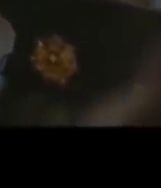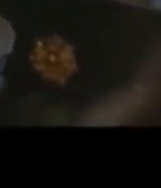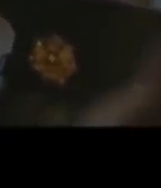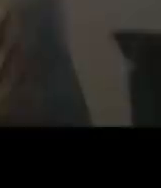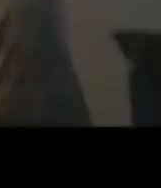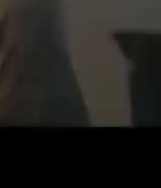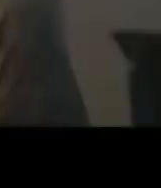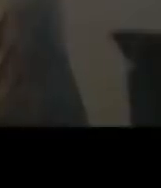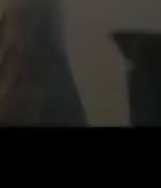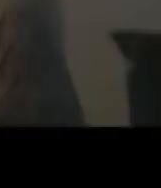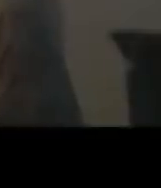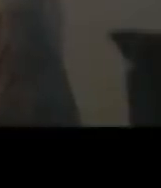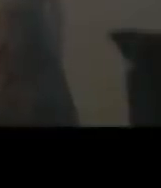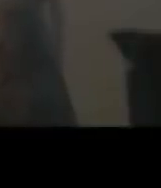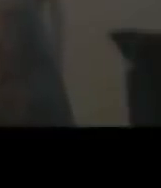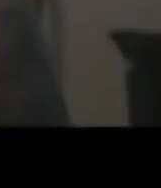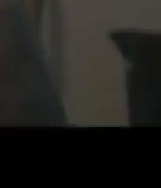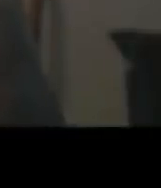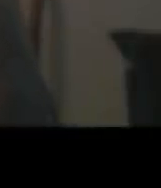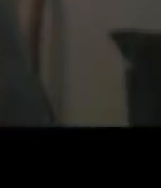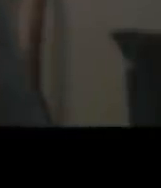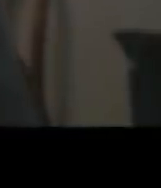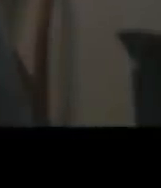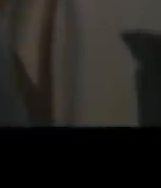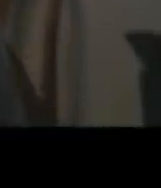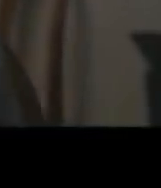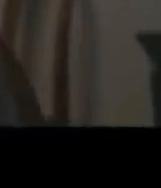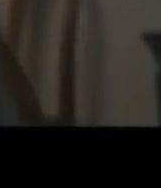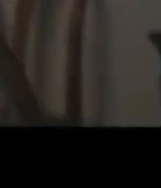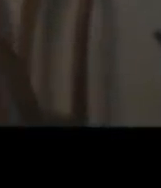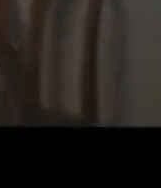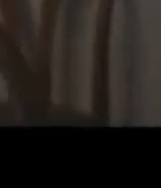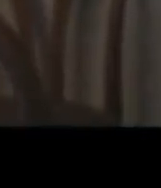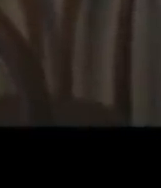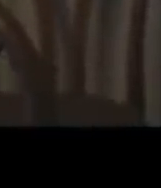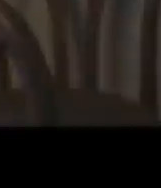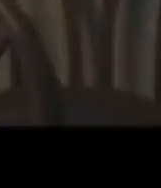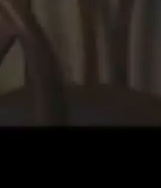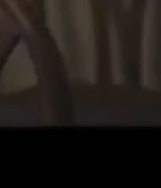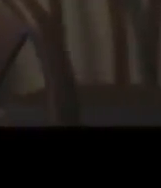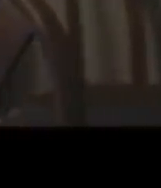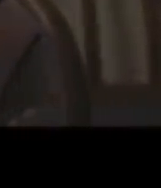უნდა მენდო. იცხარი სიმართლე, რომ შეძლო ჩემი დახმარება.